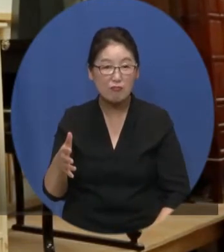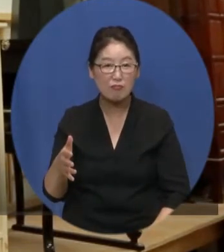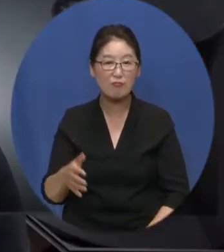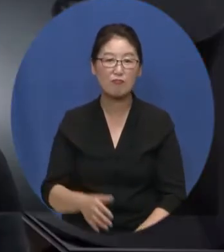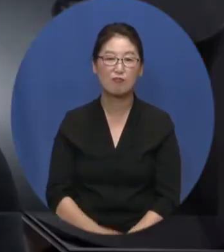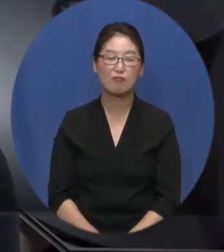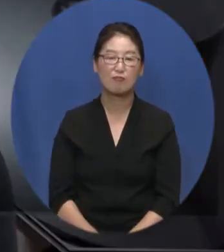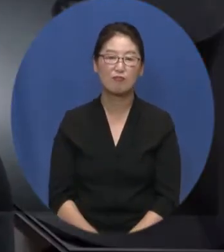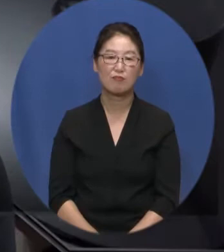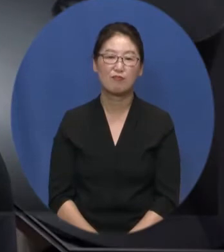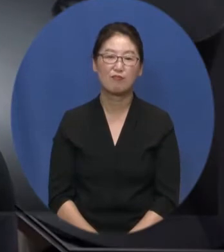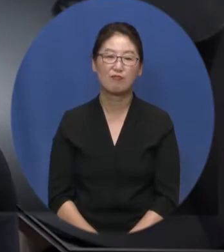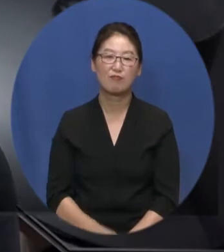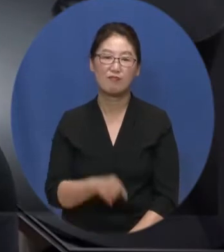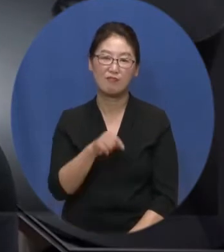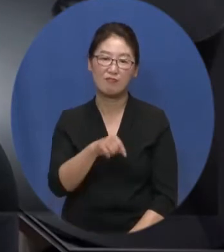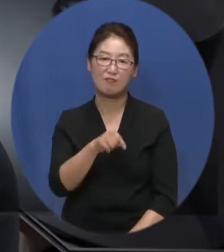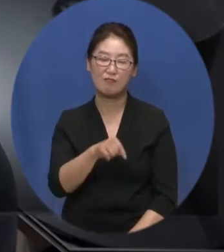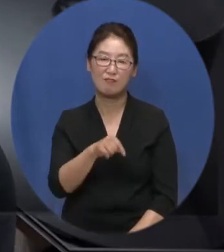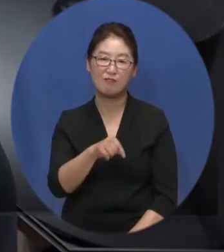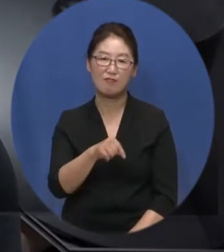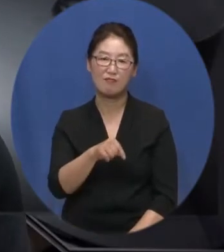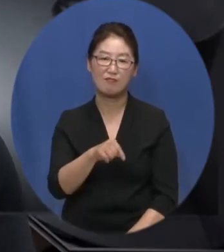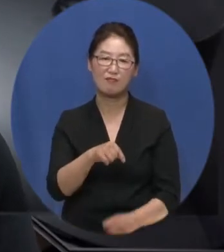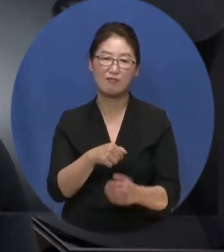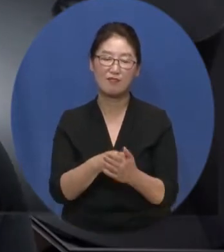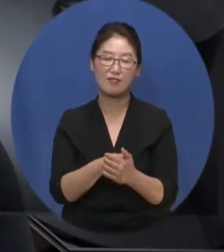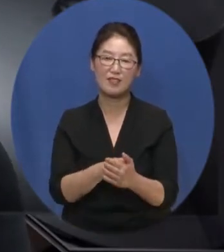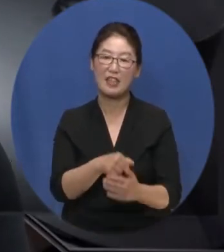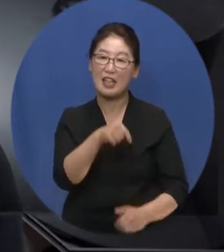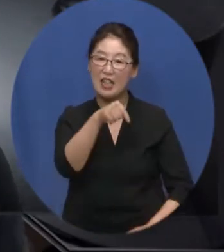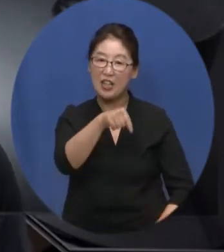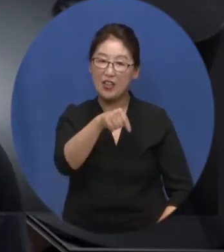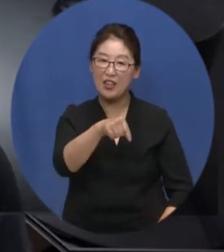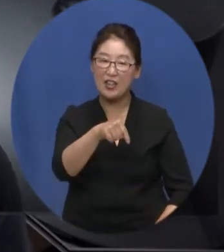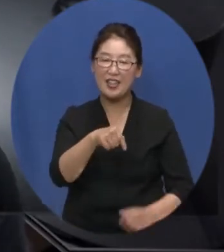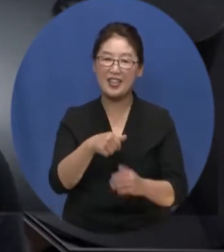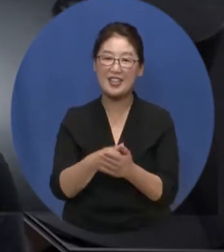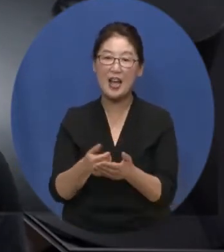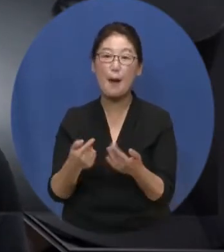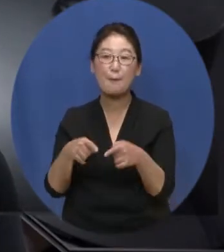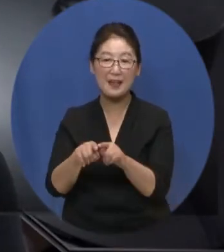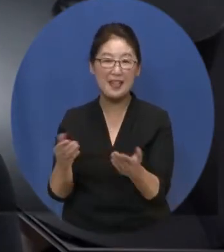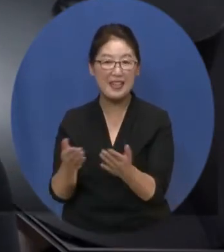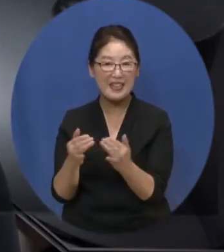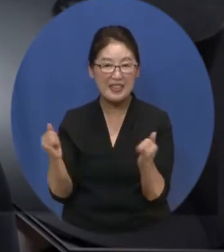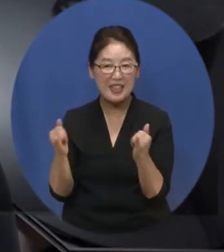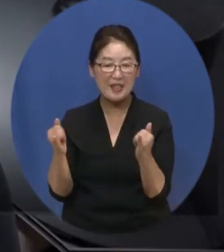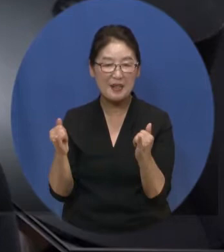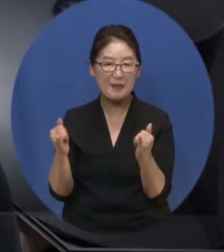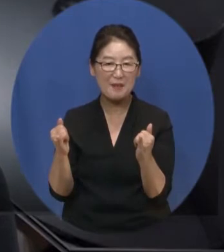조금이나마 조금 뭐 지금 우리 식구들 공방에서 선생님들 조금이나마 더 편하게 작업할 수 있게끔 환경을